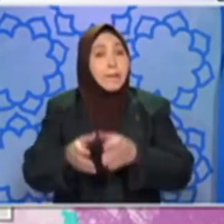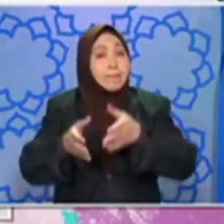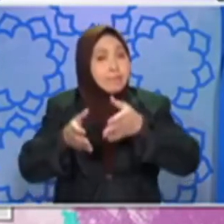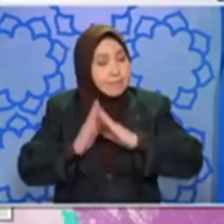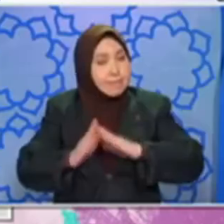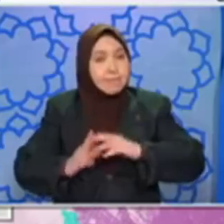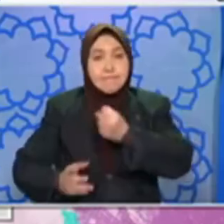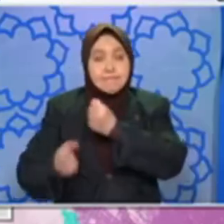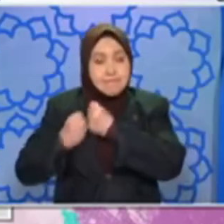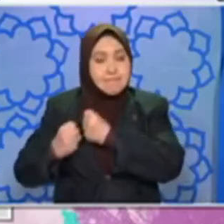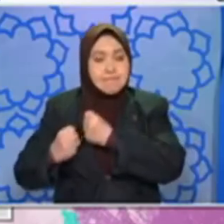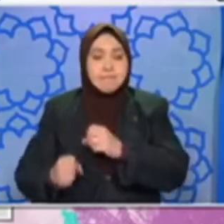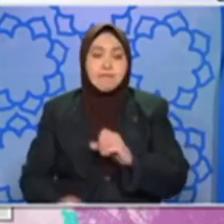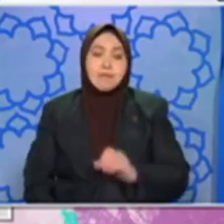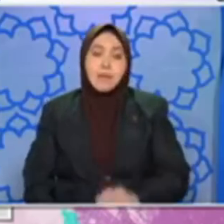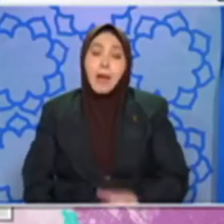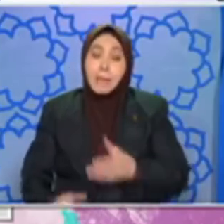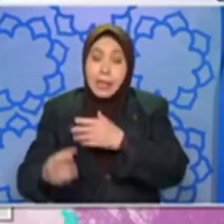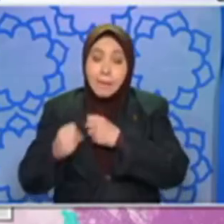سلطانا